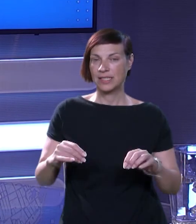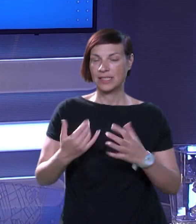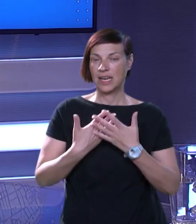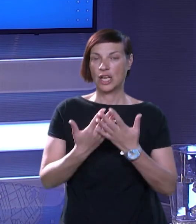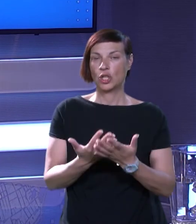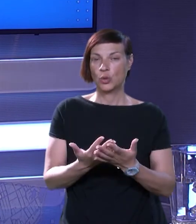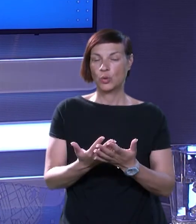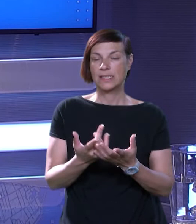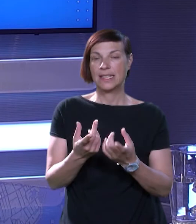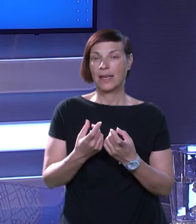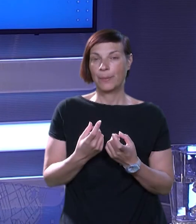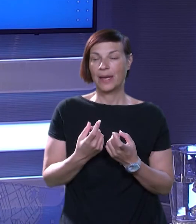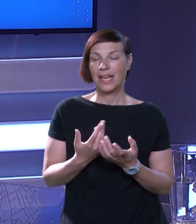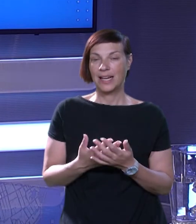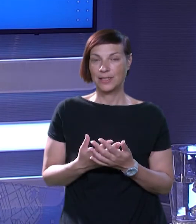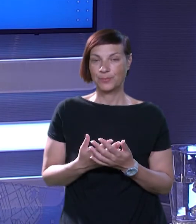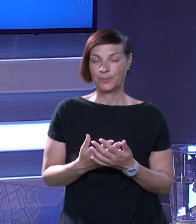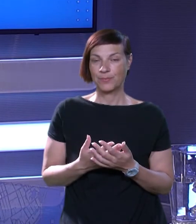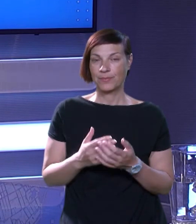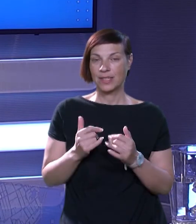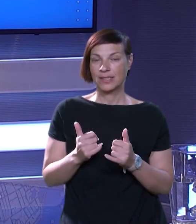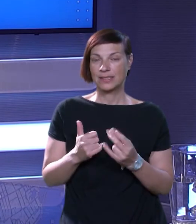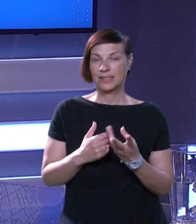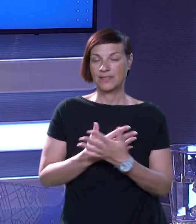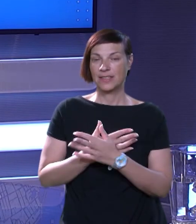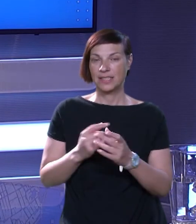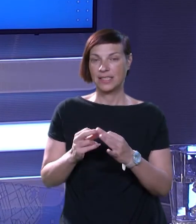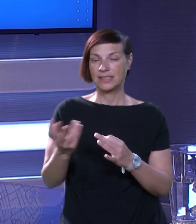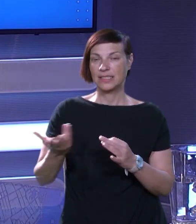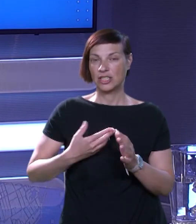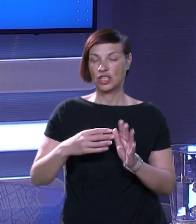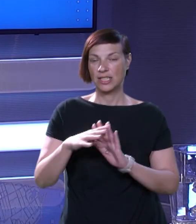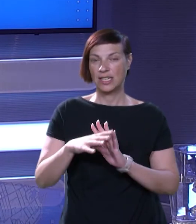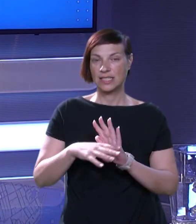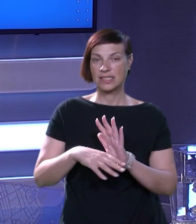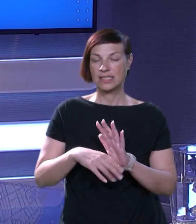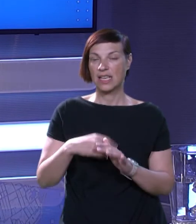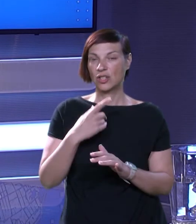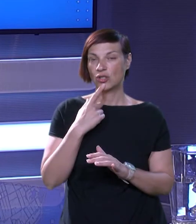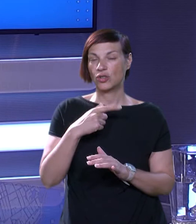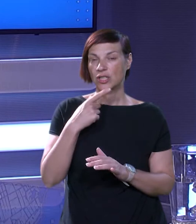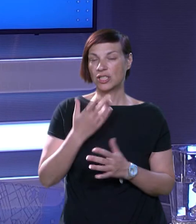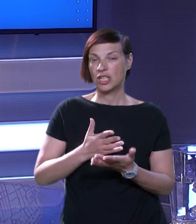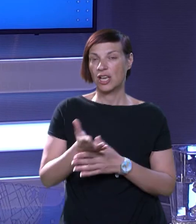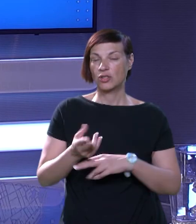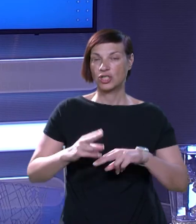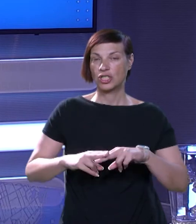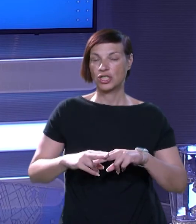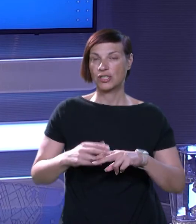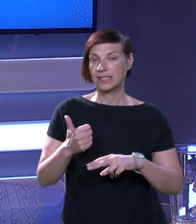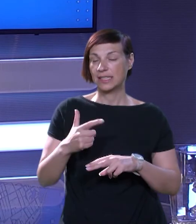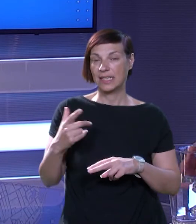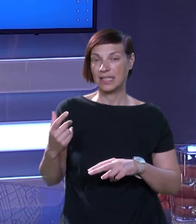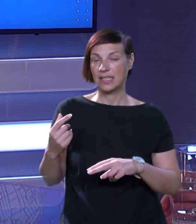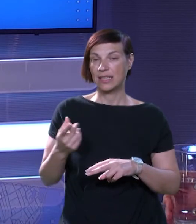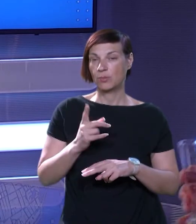tim kruzerima, ali sad je Venecija donijela jedan zakon koji kaže ako ćeš ostati u